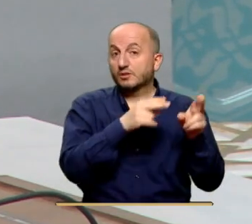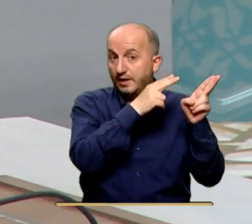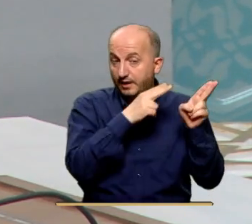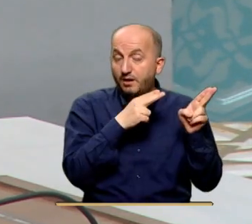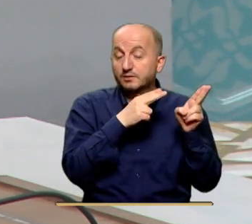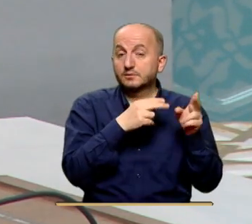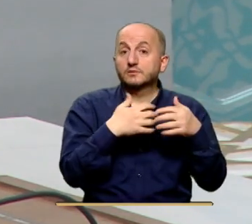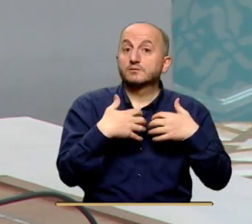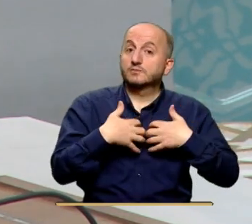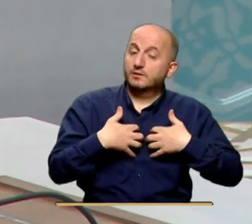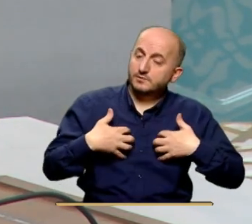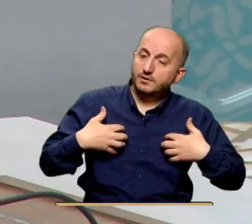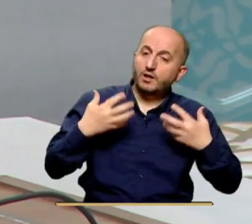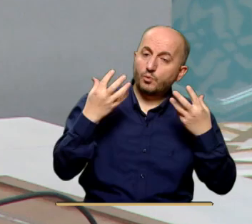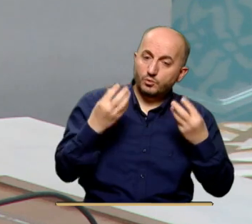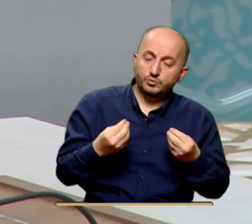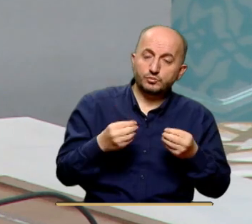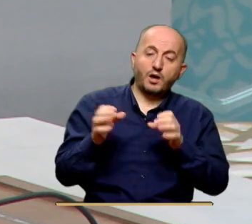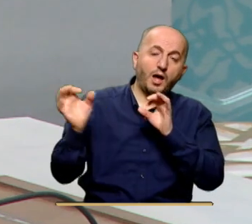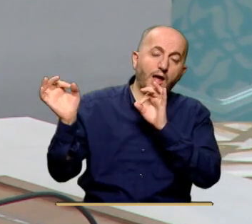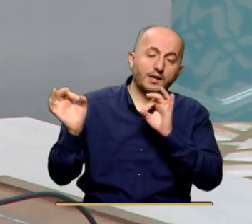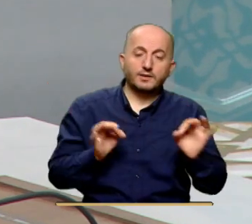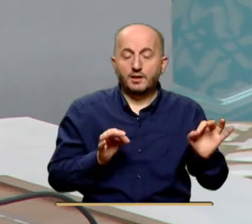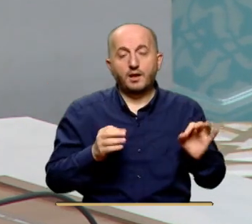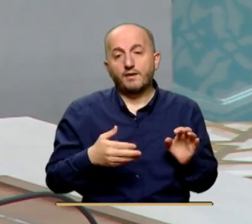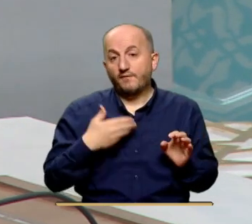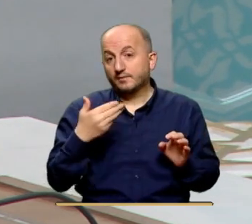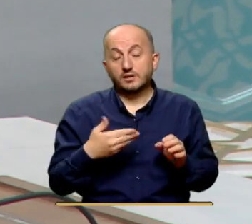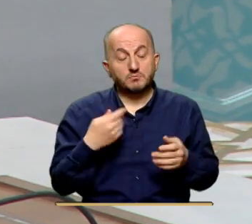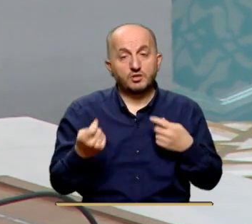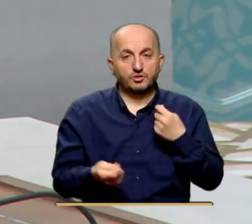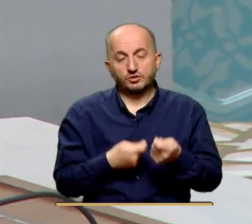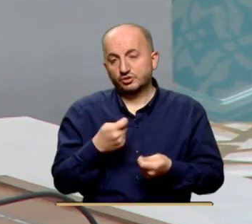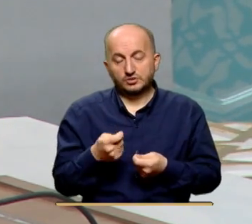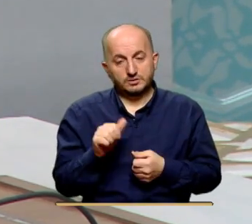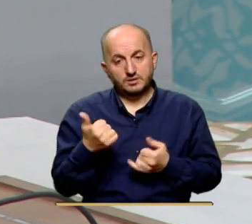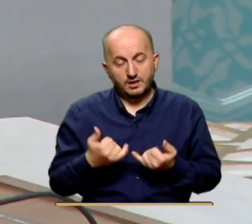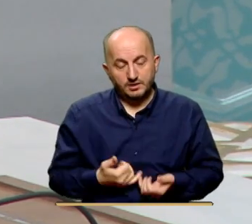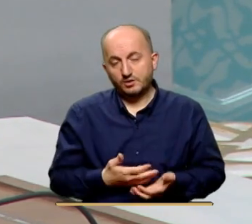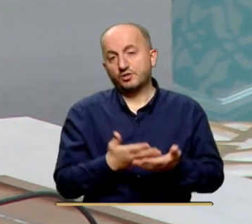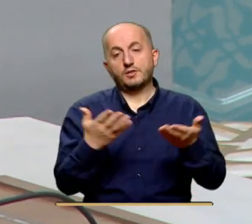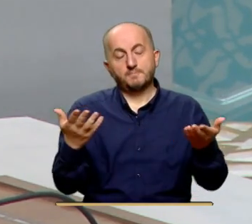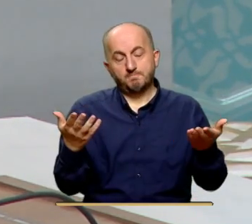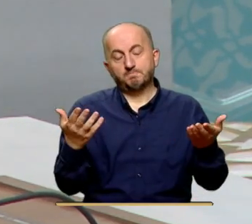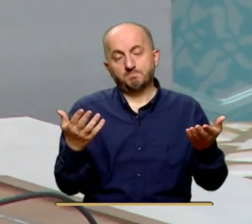Çanakkale'nin destan oluşunu ayetlerle ifade etmeye çalıştık. Değerli kardeşlerim,